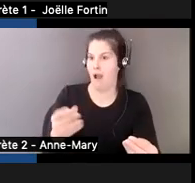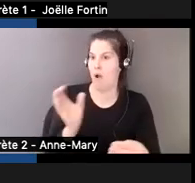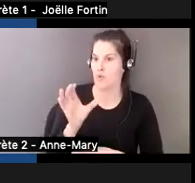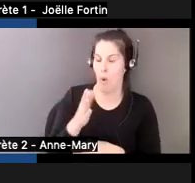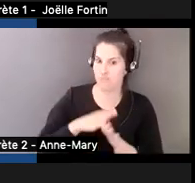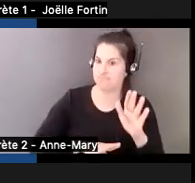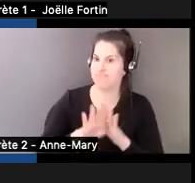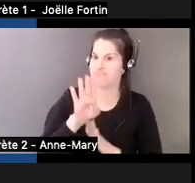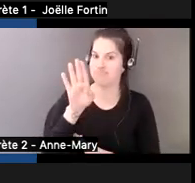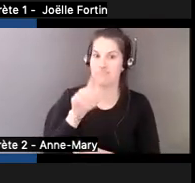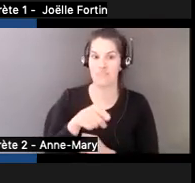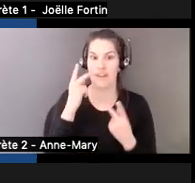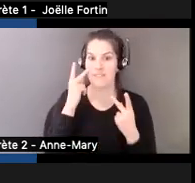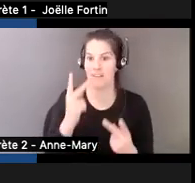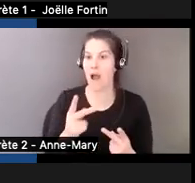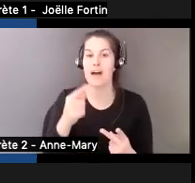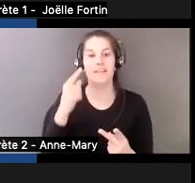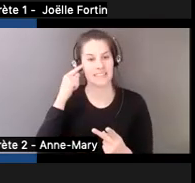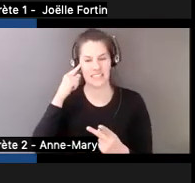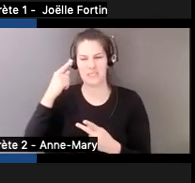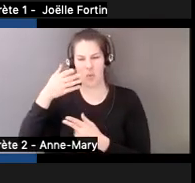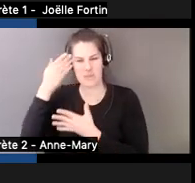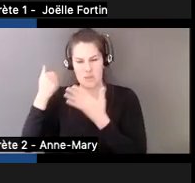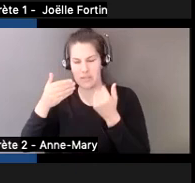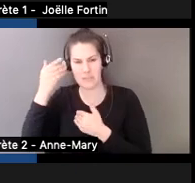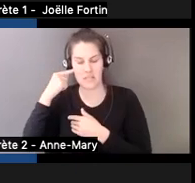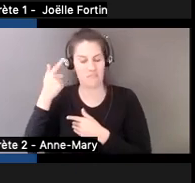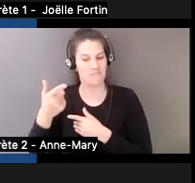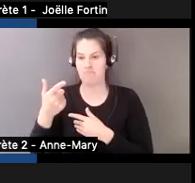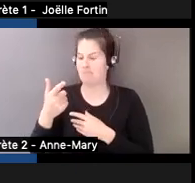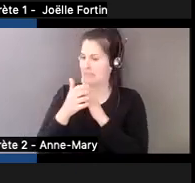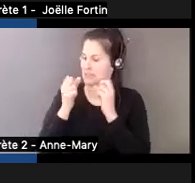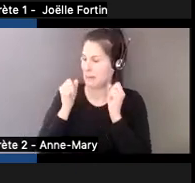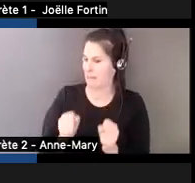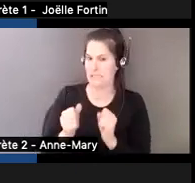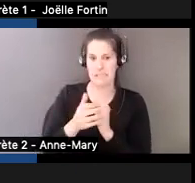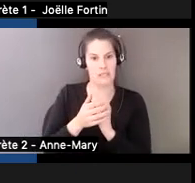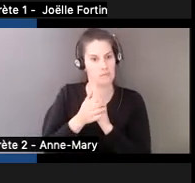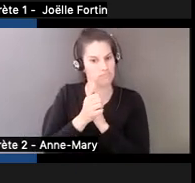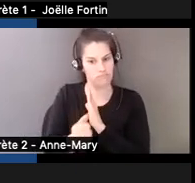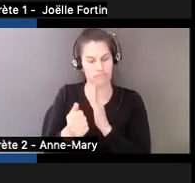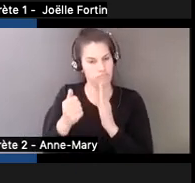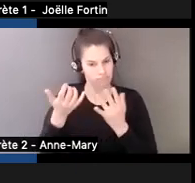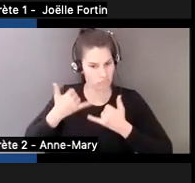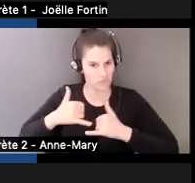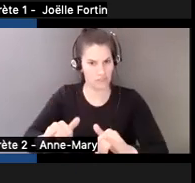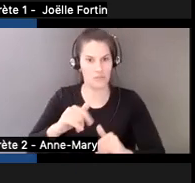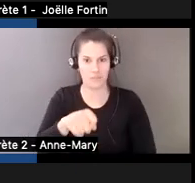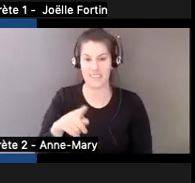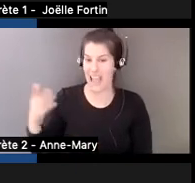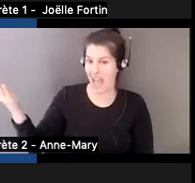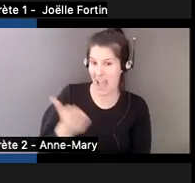ce bricoleur hors pair est toujours là. Ça va comme tu veux? Pour sa compagne Michel, le changement est immense. Il marchait quasiment plus en